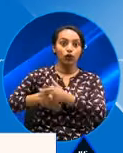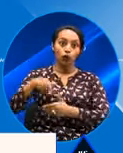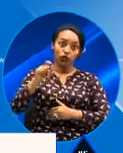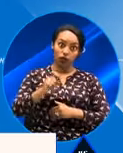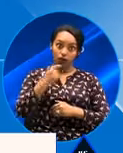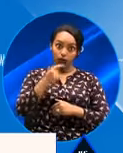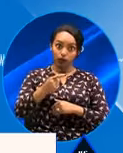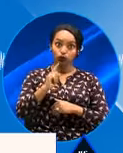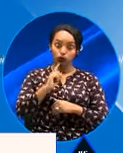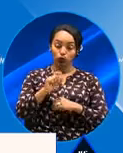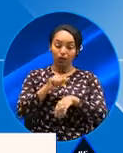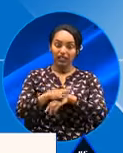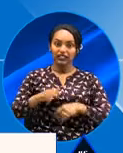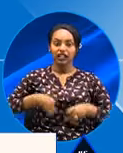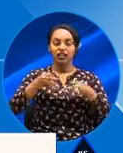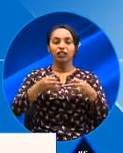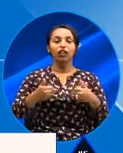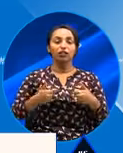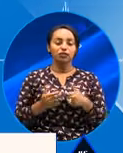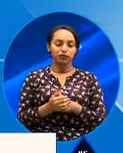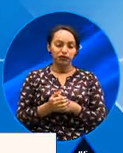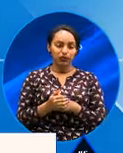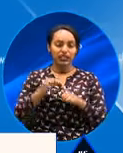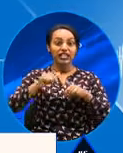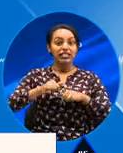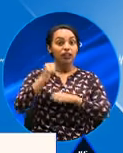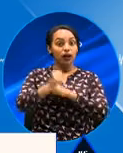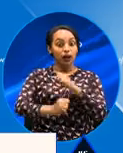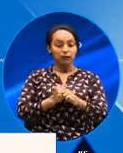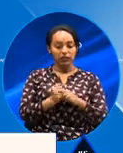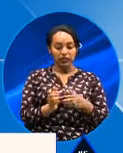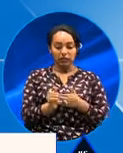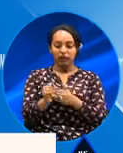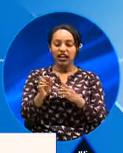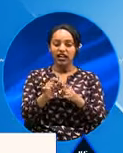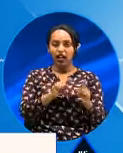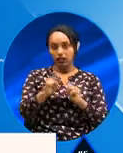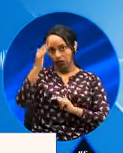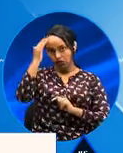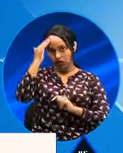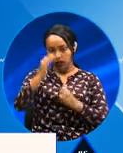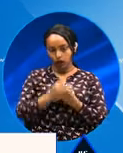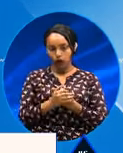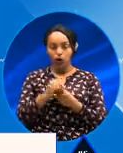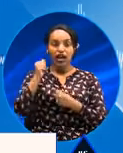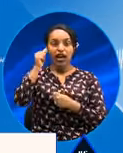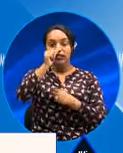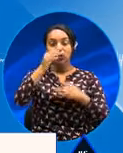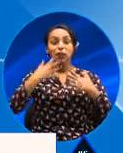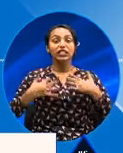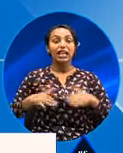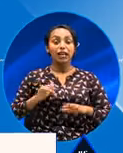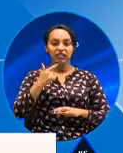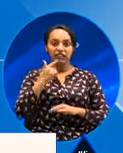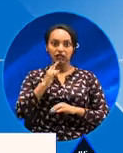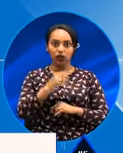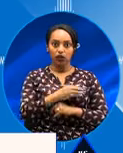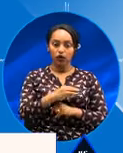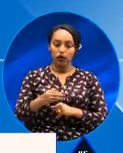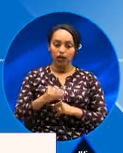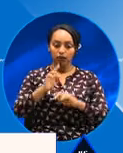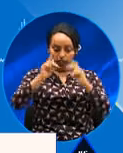ሊወጣ ይገባል ሲሉ ነው መልእክታቸውን ያስተላለፉት። የዘንድሮው መሪ ቃል እንደሚታወቀው ኢትዮጵያንና ልብሳት የሚል ነው